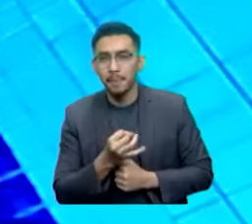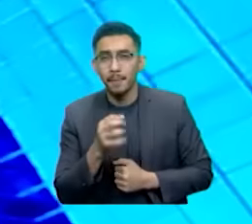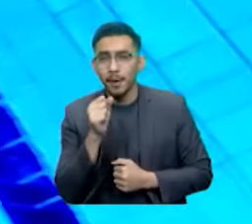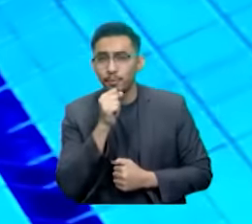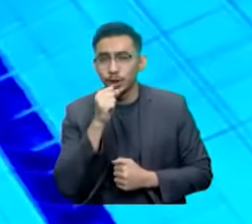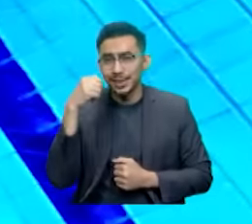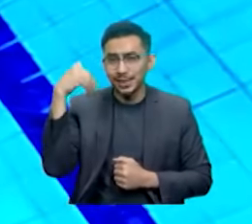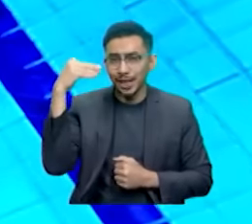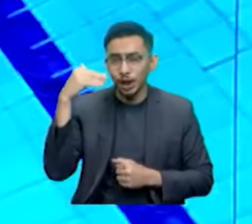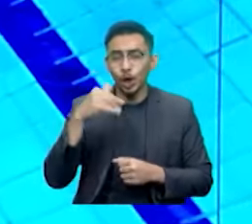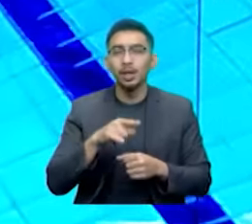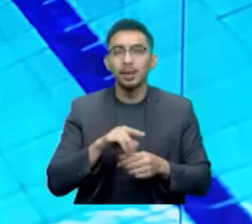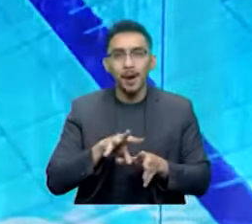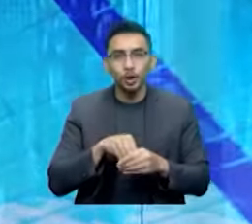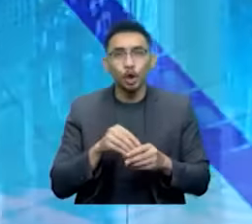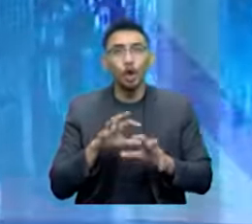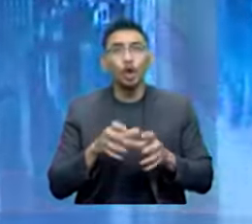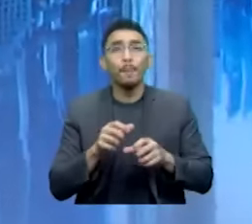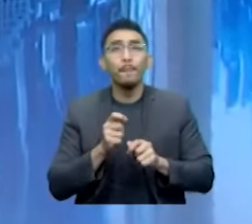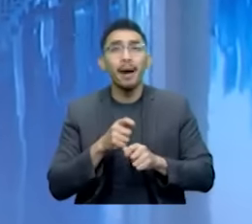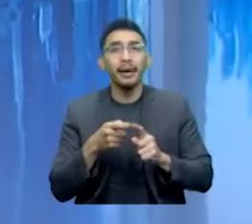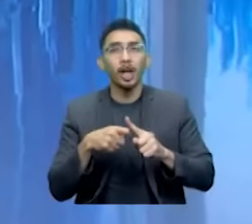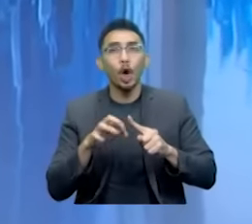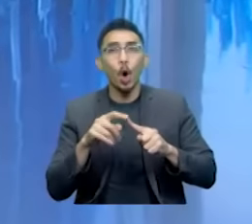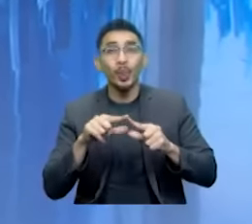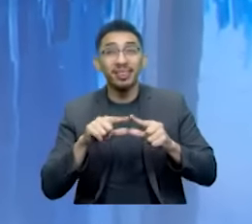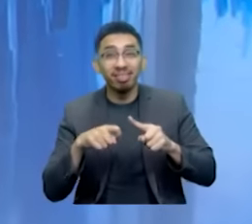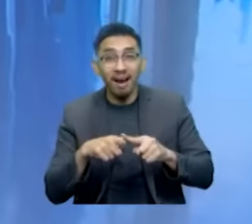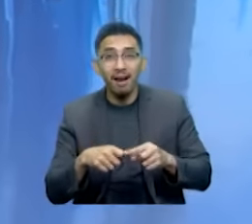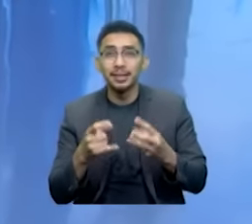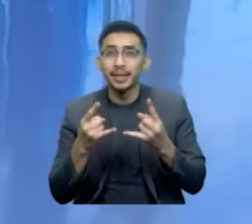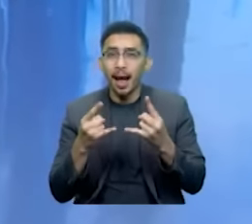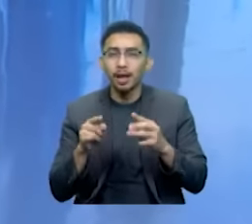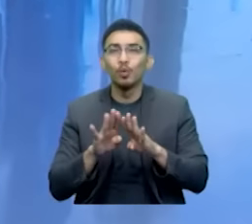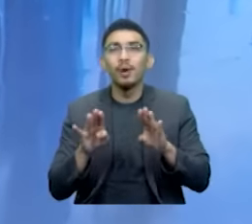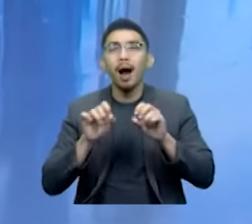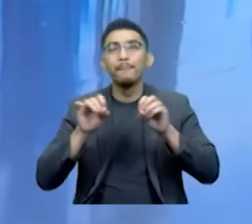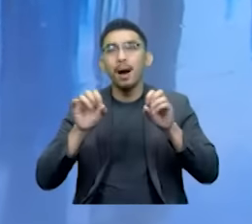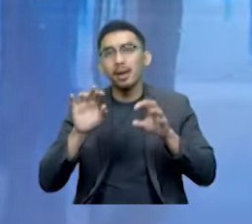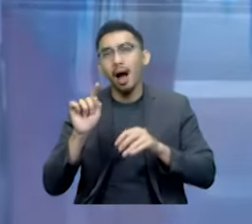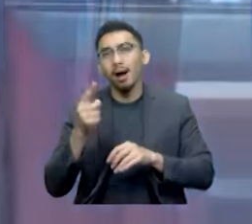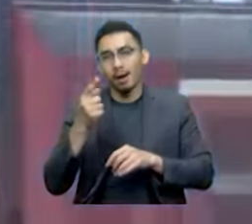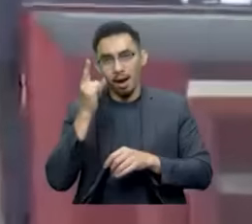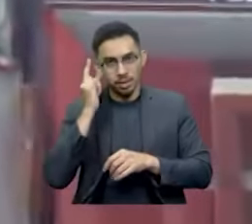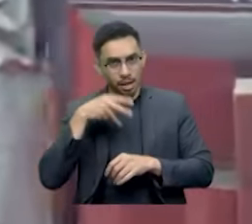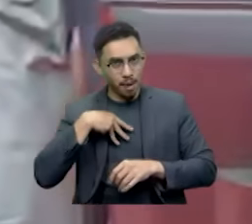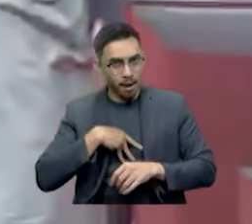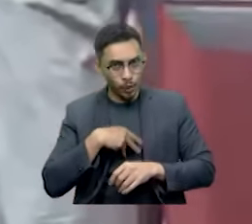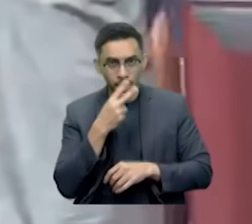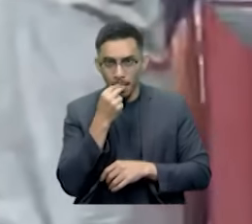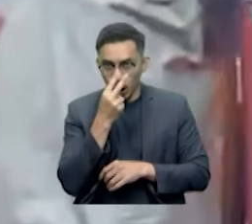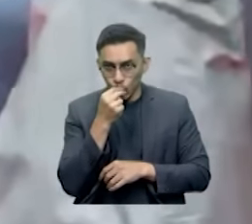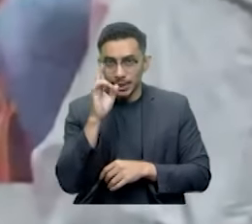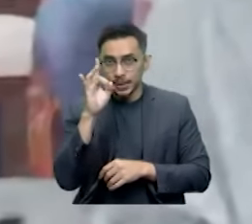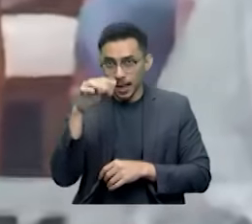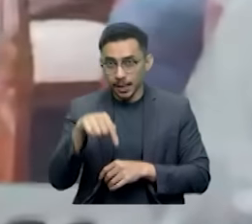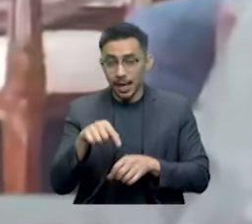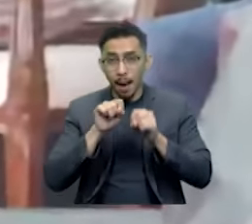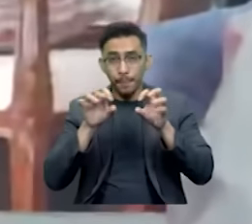Pemirsa, sejumlah musisi papan atas termasuk grup band Kotak dan Slank membuka kampanye akbar Ganjar Mahfud di Bandung, Jawa Barat pada siang